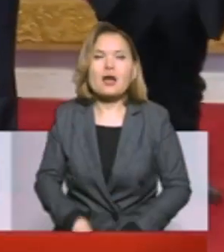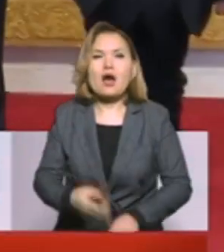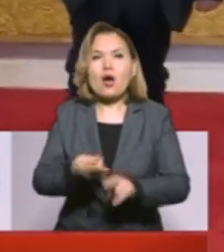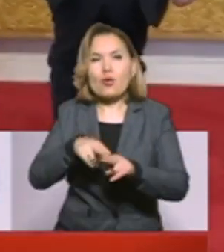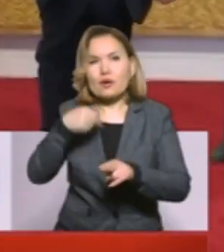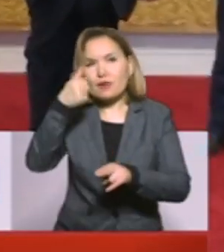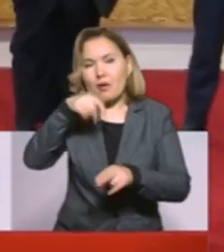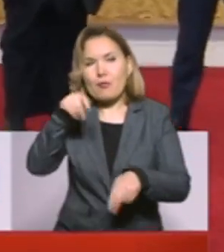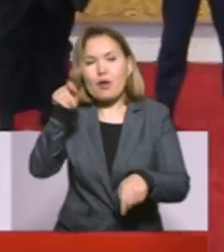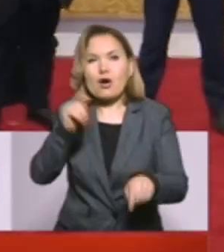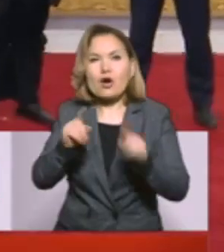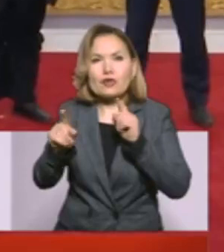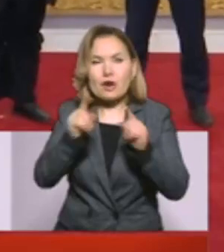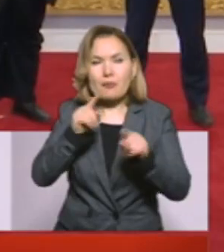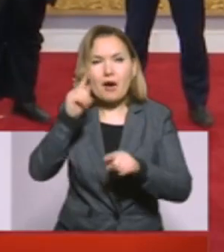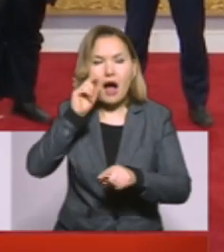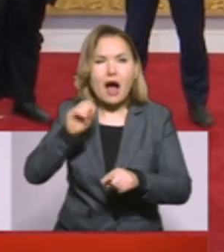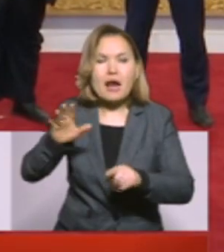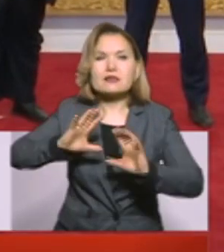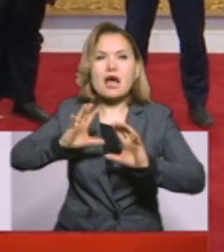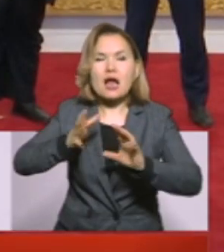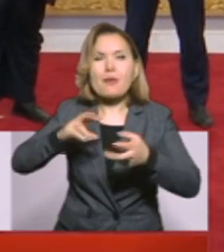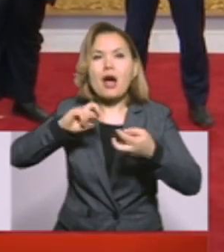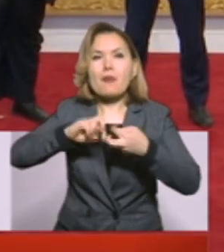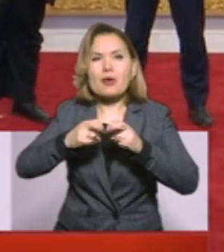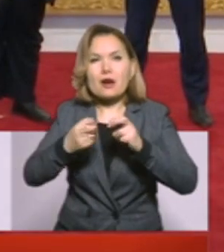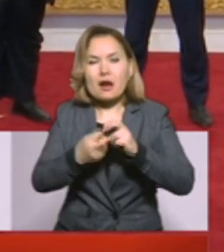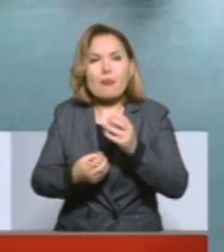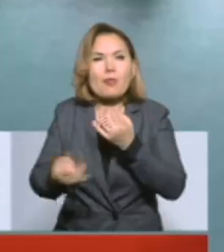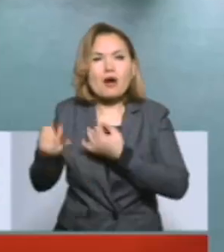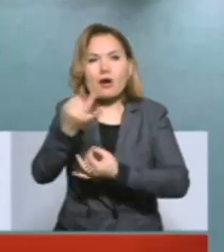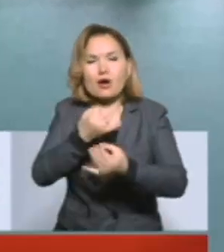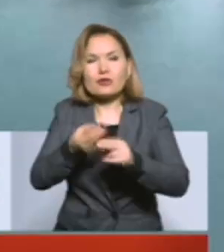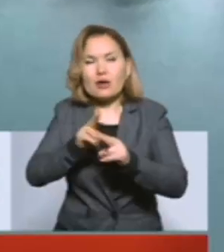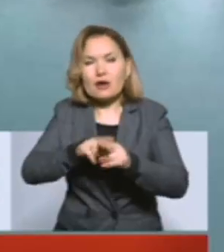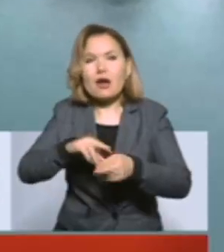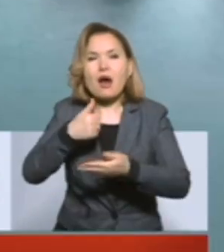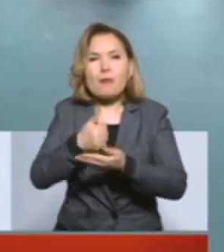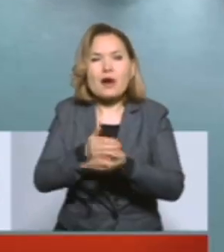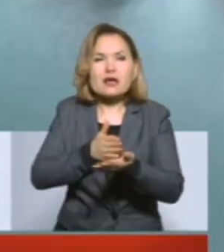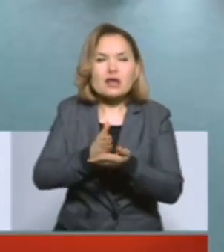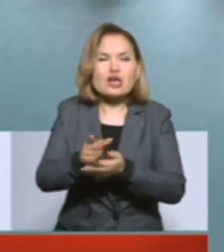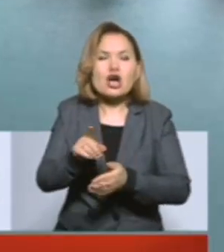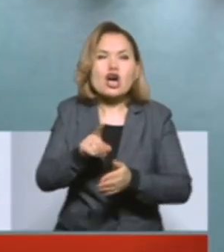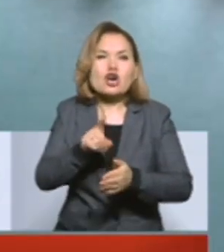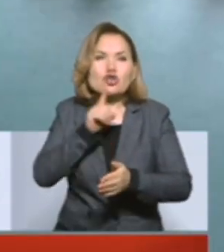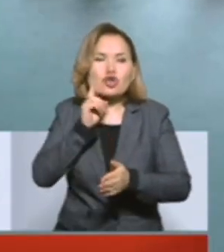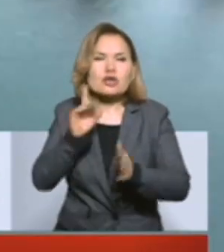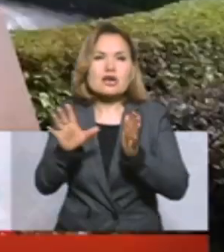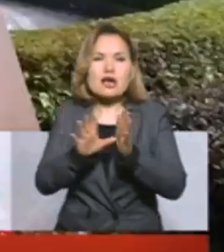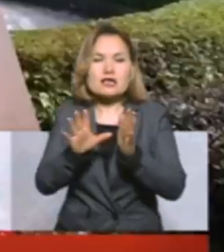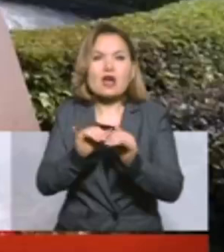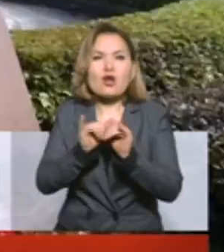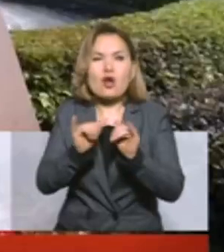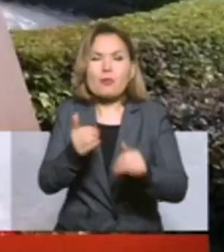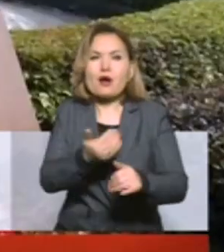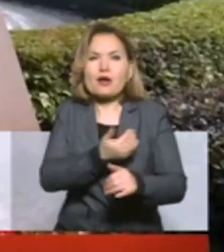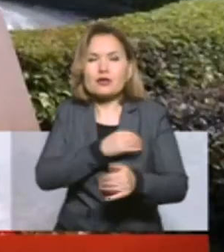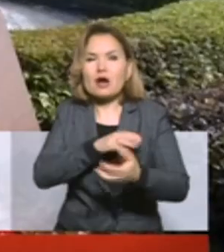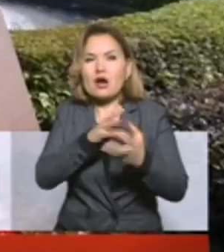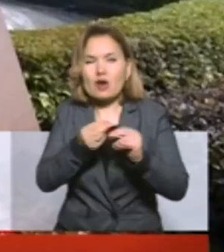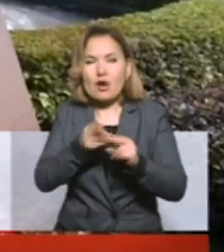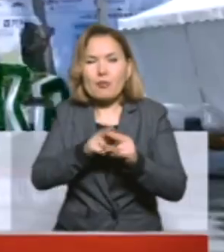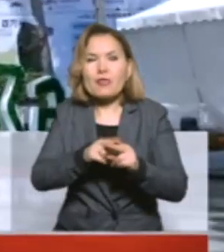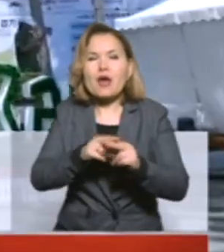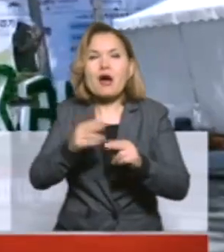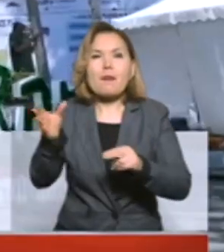Биылғы басқосудың ұраны Азия және әлем, ортақ сын-қатерлер, ортақ жауапкершілік, ал басымдық жасыл технологияға беріліп отыр. Тіпті жиын өтіп жатқан